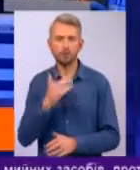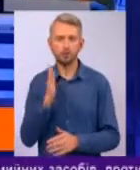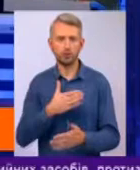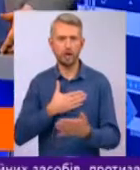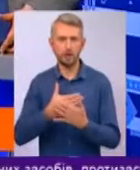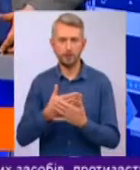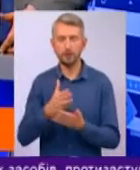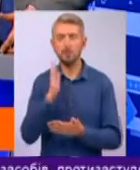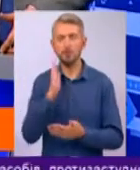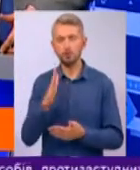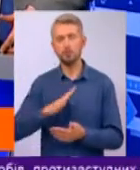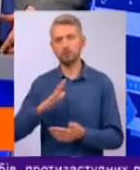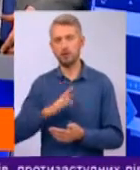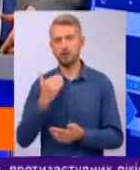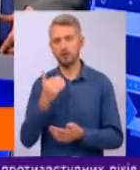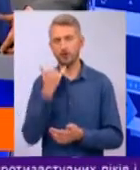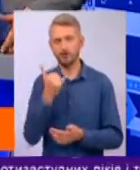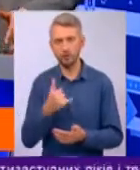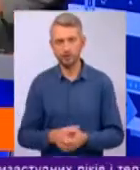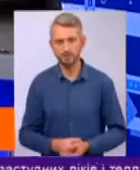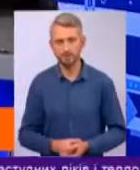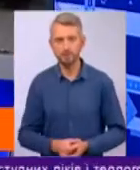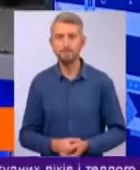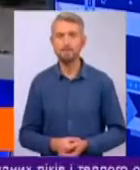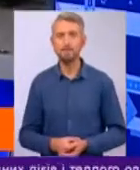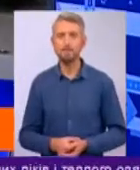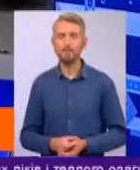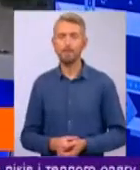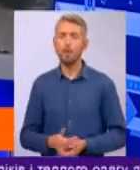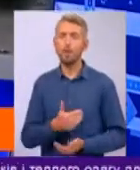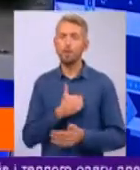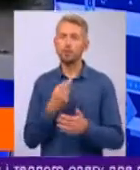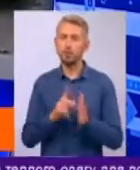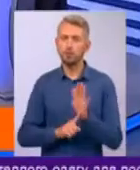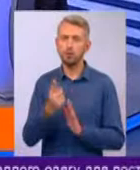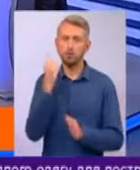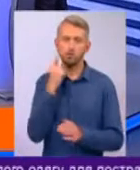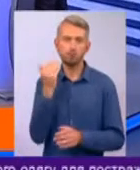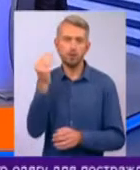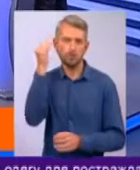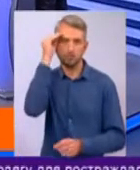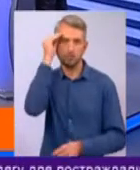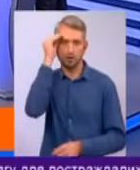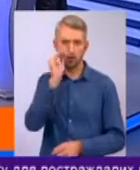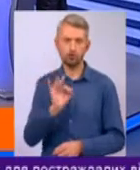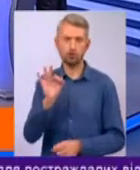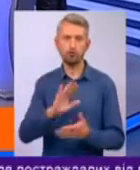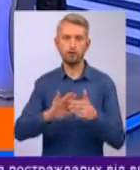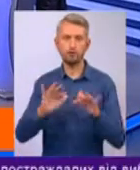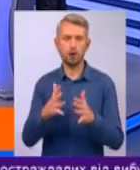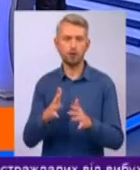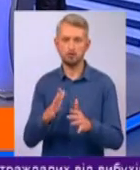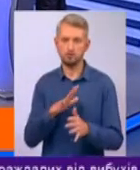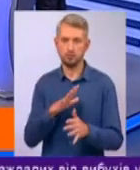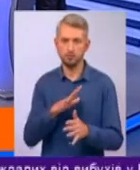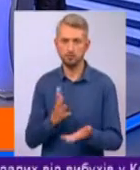активними, будемо чекати на ваші дзвіночки. Панове, хотілося б для початку почути ваші думки щодо ситуації, що